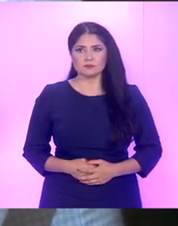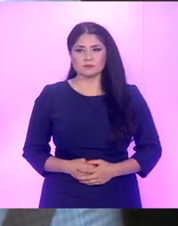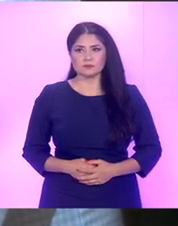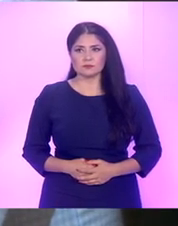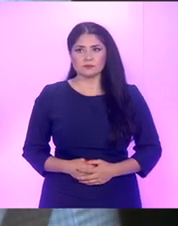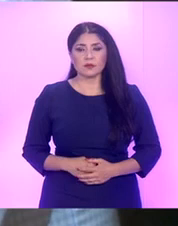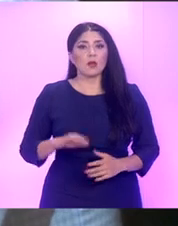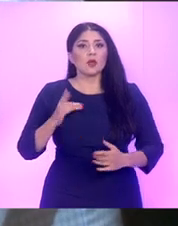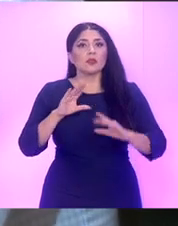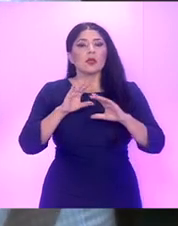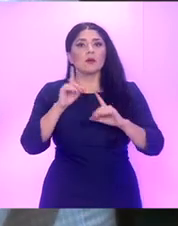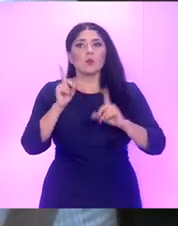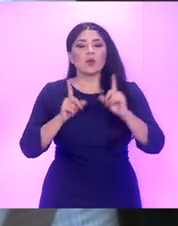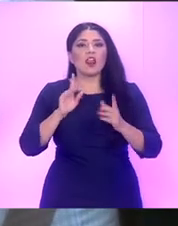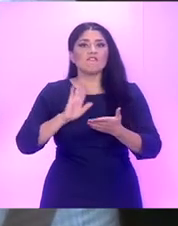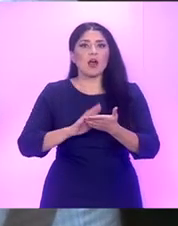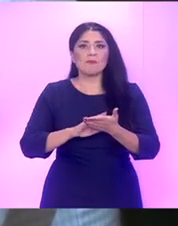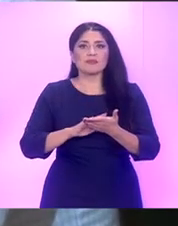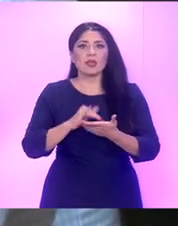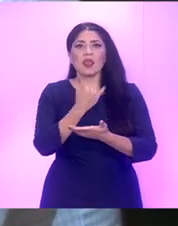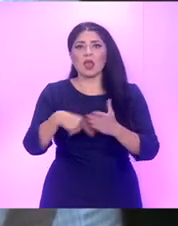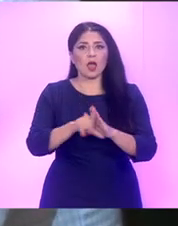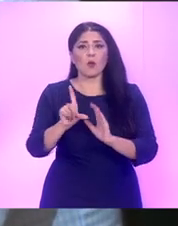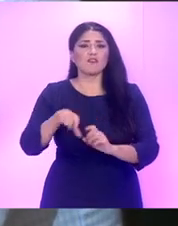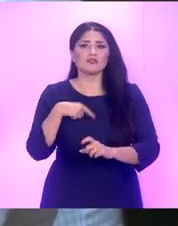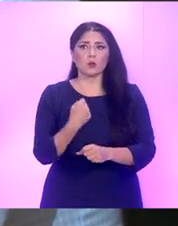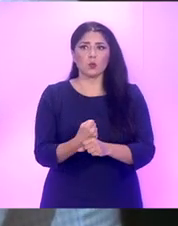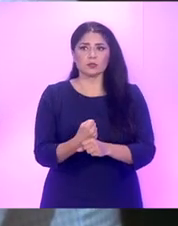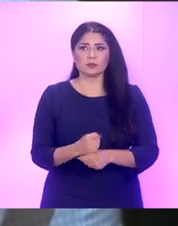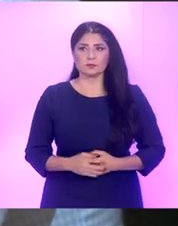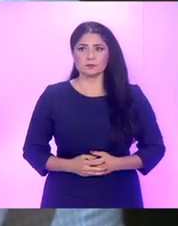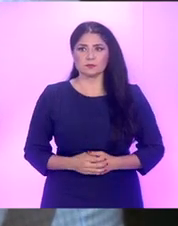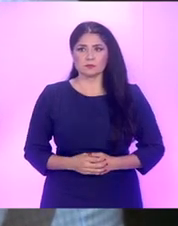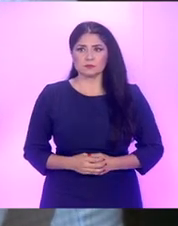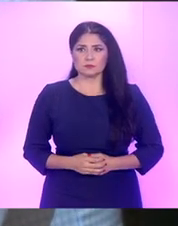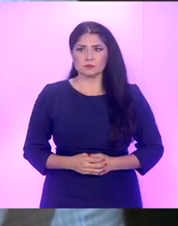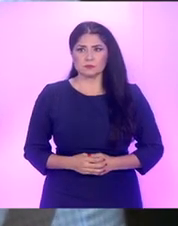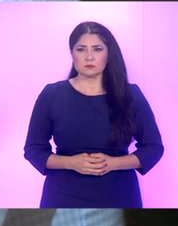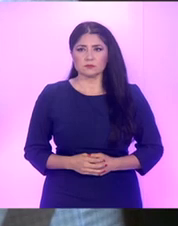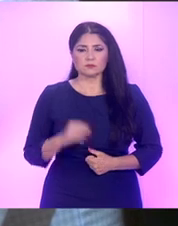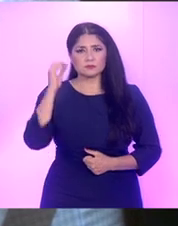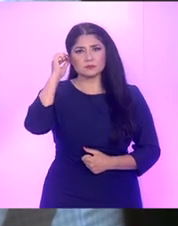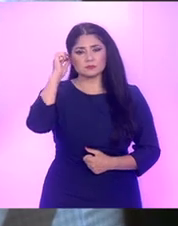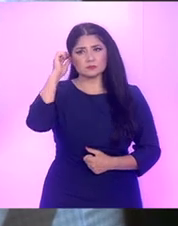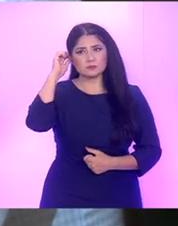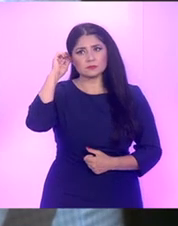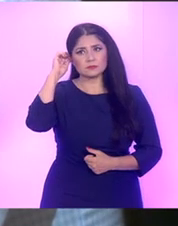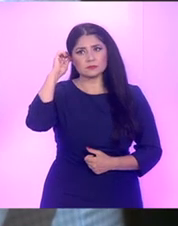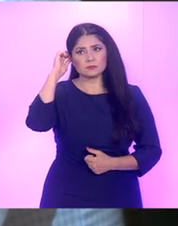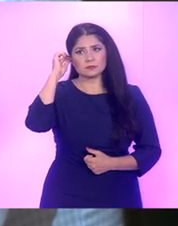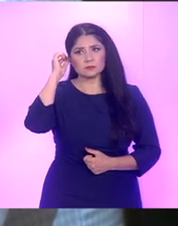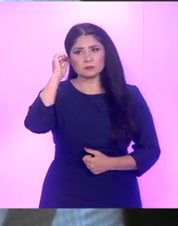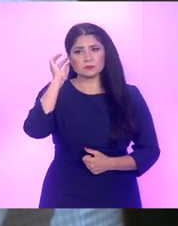de multe fapte comise în sarcina lui, s-au reținut 18 agresiuni sexuale. Poate se oprea